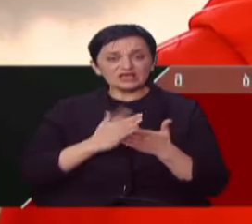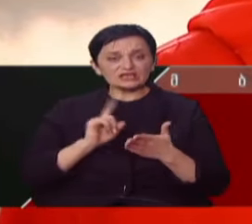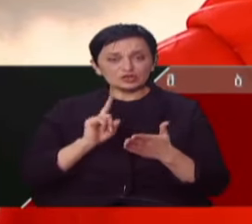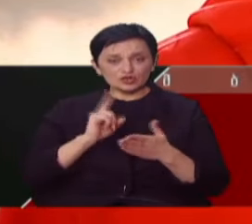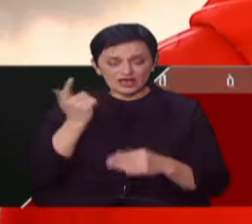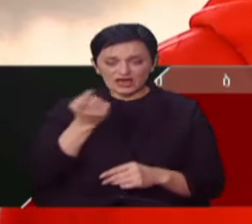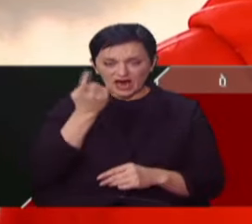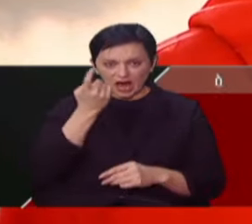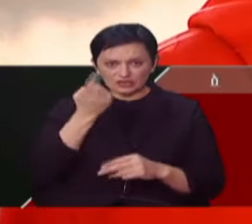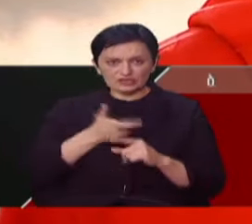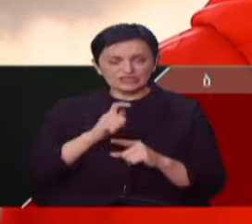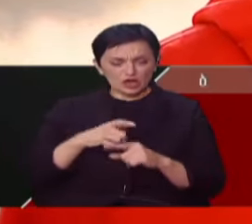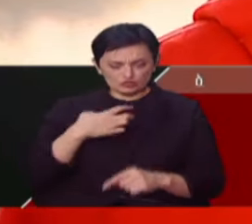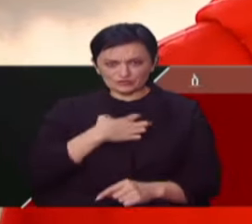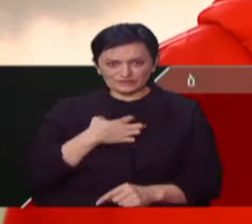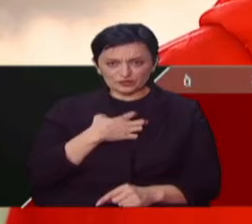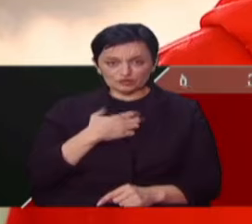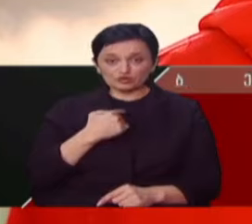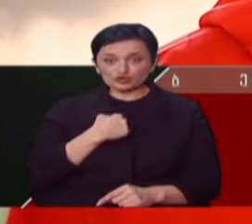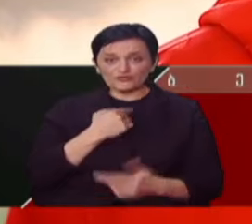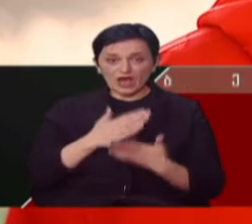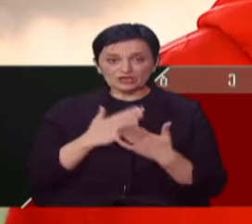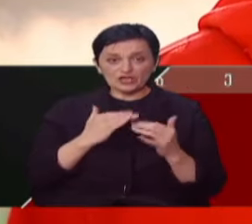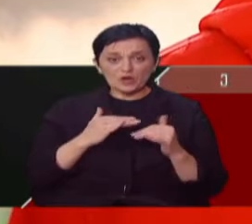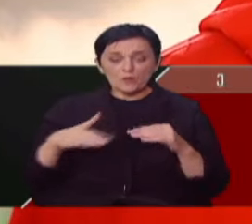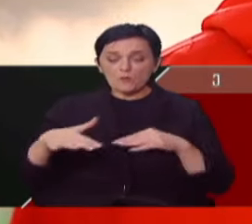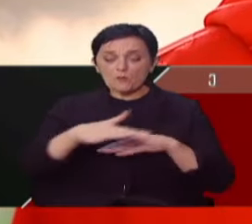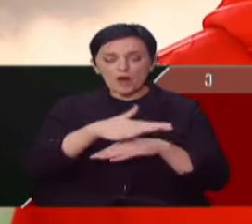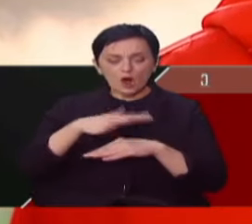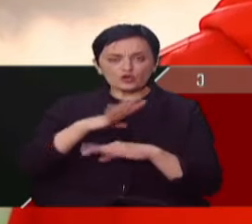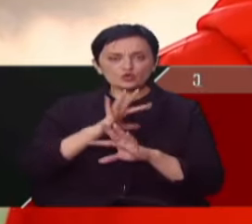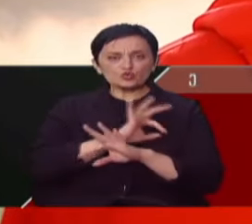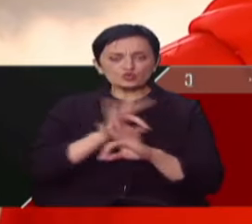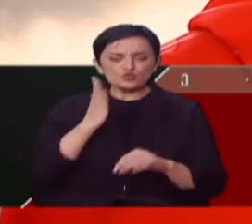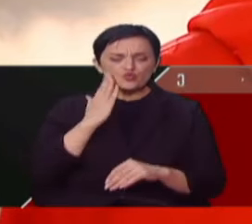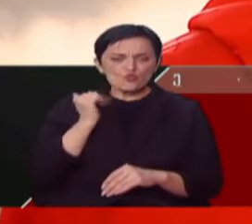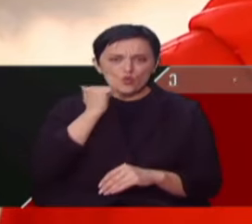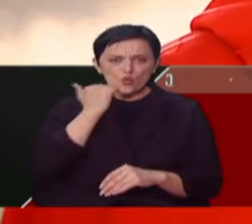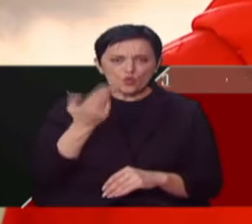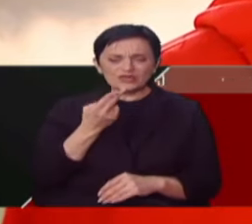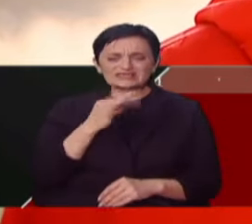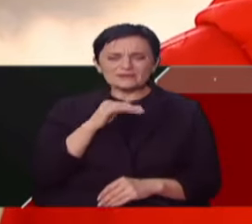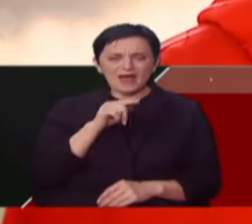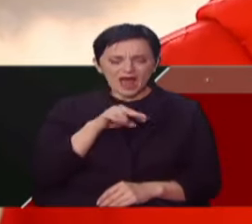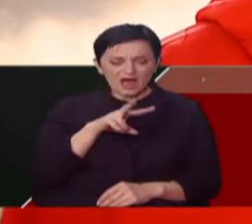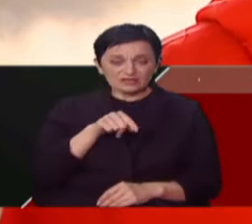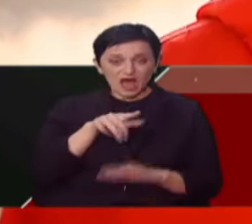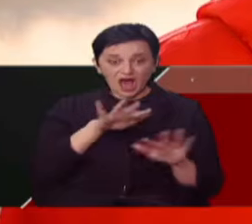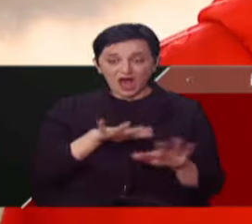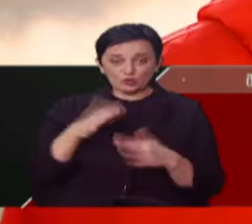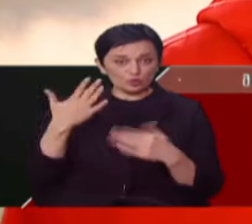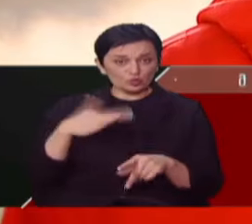შორის ხარისხში ძალიან მნიშვნელოვნად. ჩვენ გვაქვს უკვე ფართობები, სადაც იყო უნიკალური მუხის ტყეები, უნიკალური წიფლის ტყეები და ის ადგილები